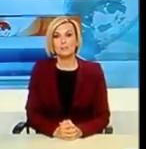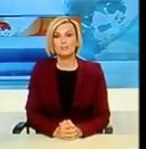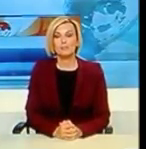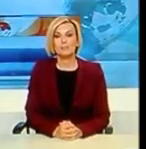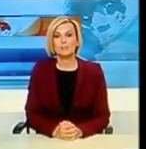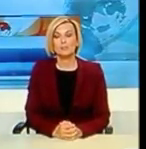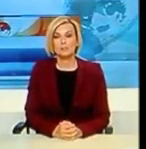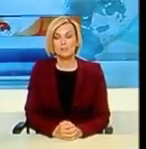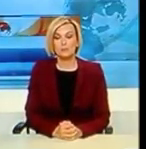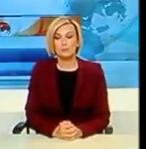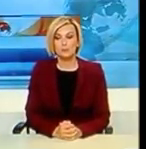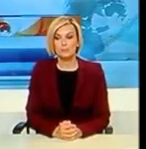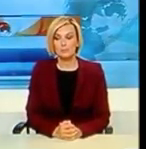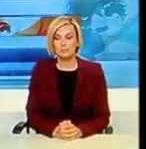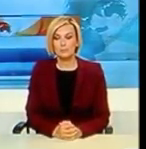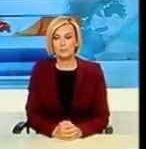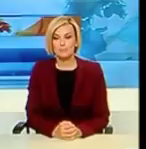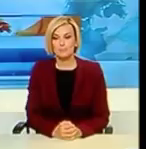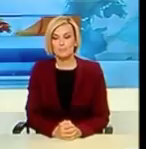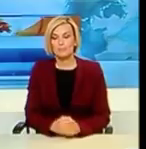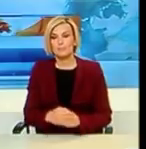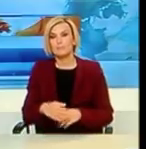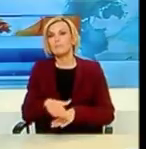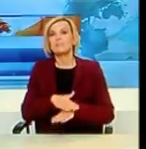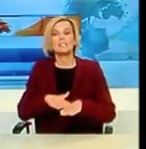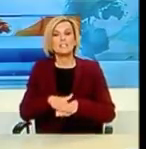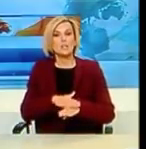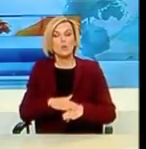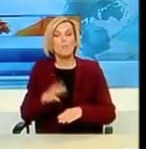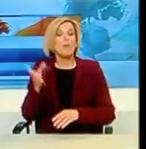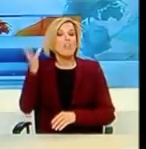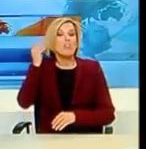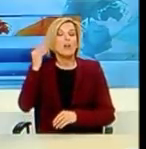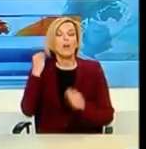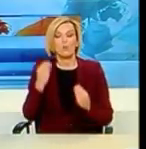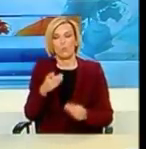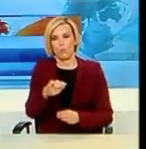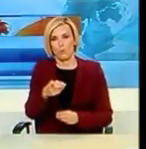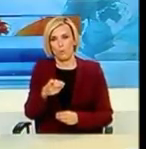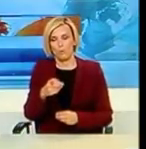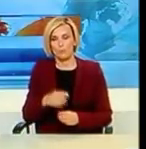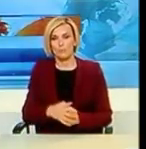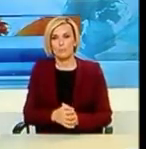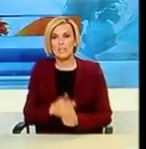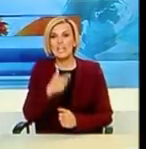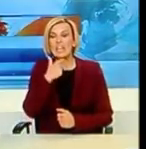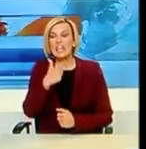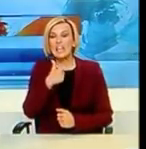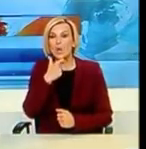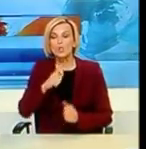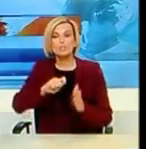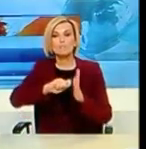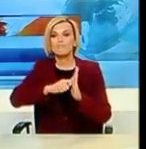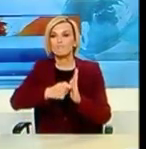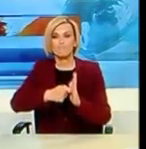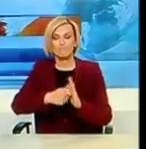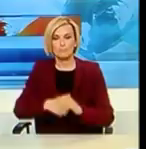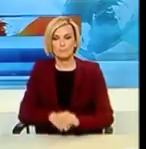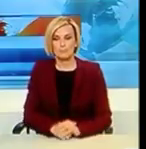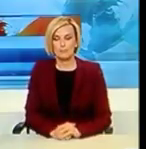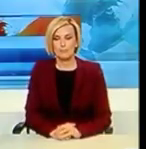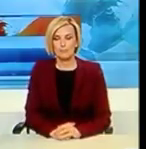τους νεκρούς τους. Κι όμως εδώ διακρίνω από ορισμένους έναν αδικαιολόγητο εφησυχασμό. Δεν θα τον